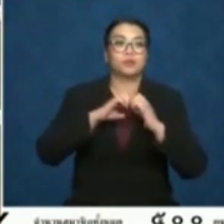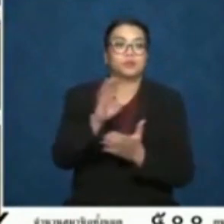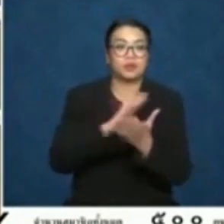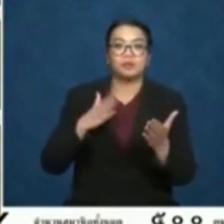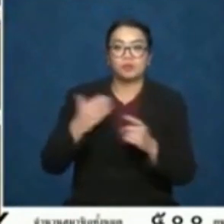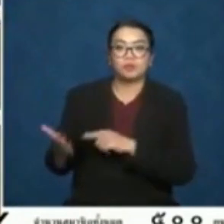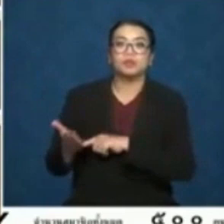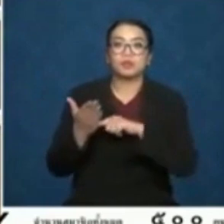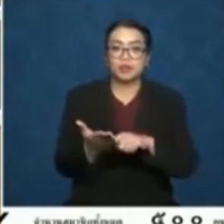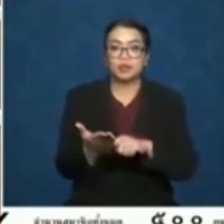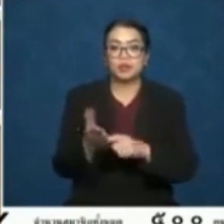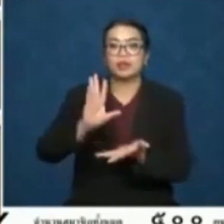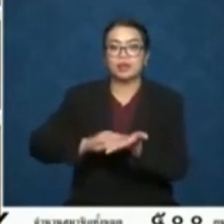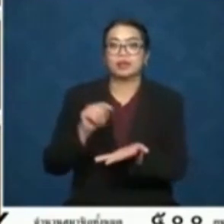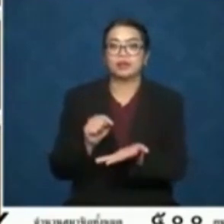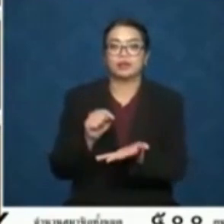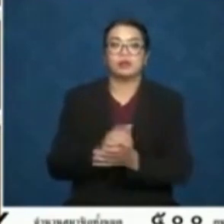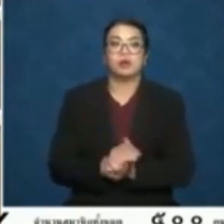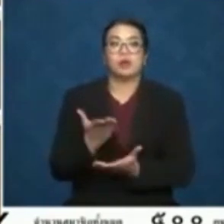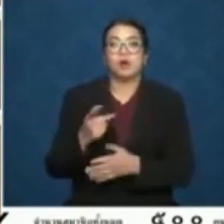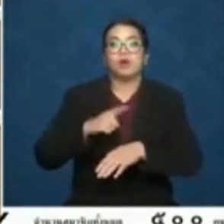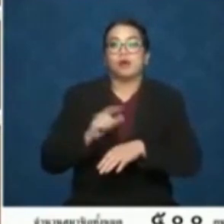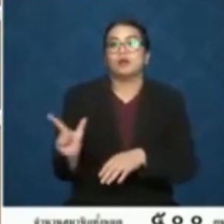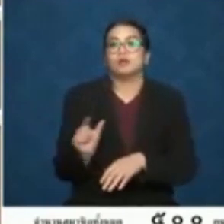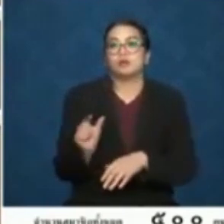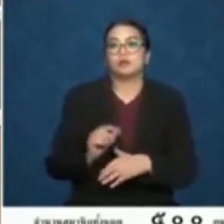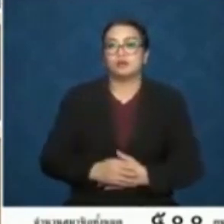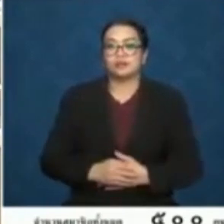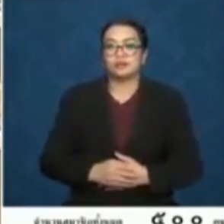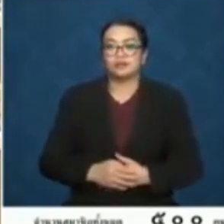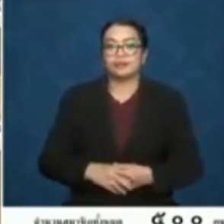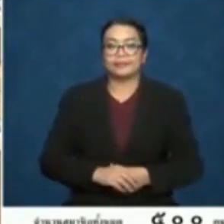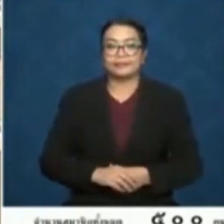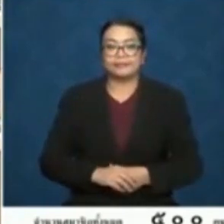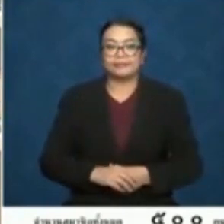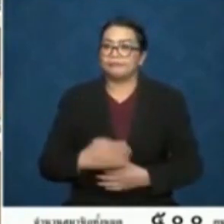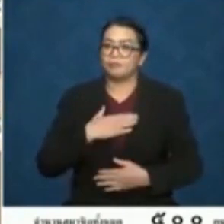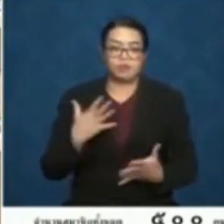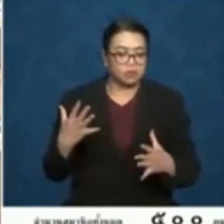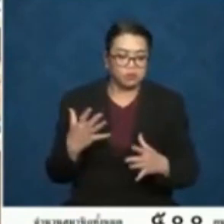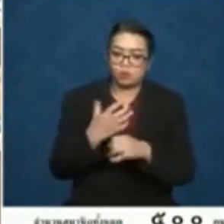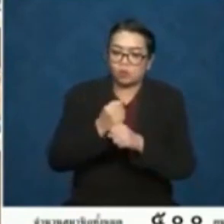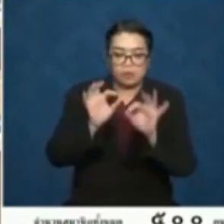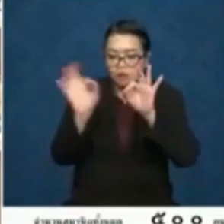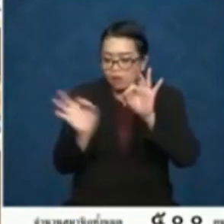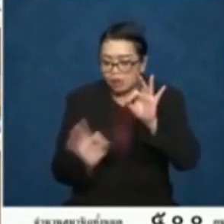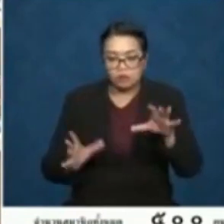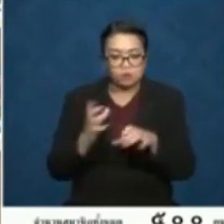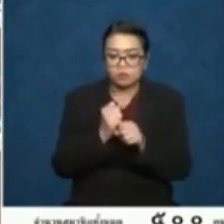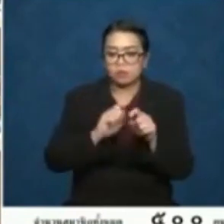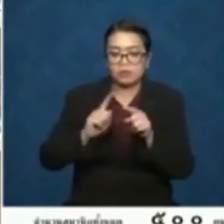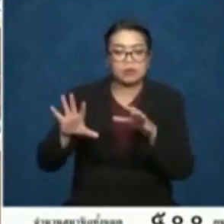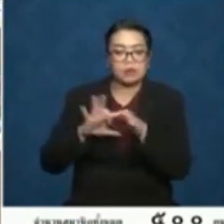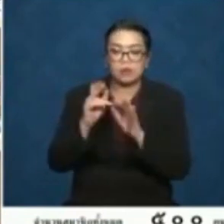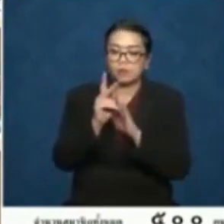รจังหวัดสตูลพระภูมิใจไทยผมเป็นหนึ่งในผู้เสนอญัตติครับวันนี้ขอเวลาสั้นๆนะครับ